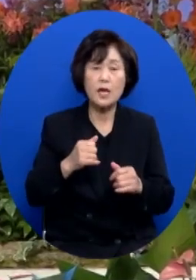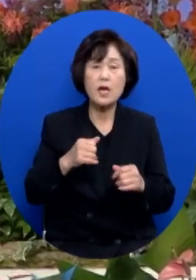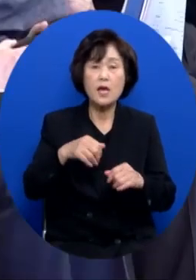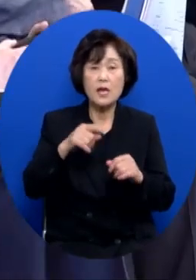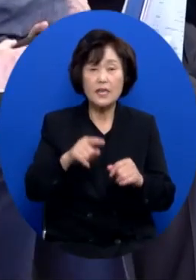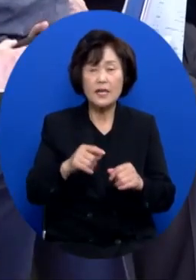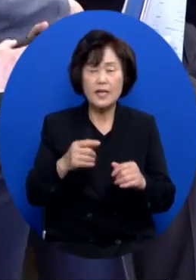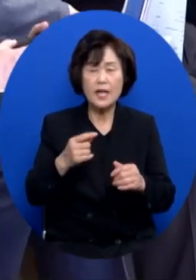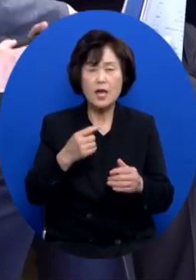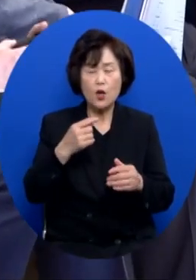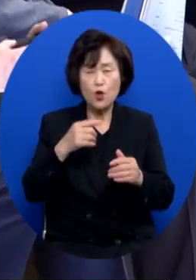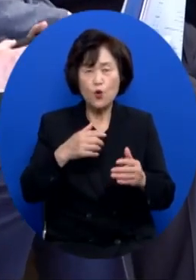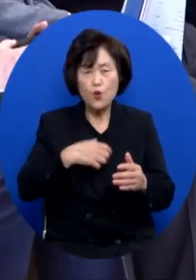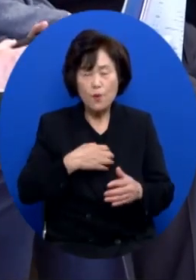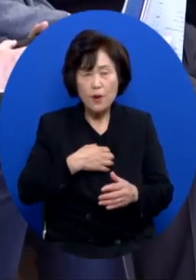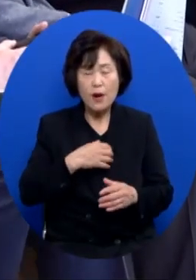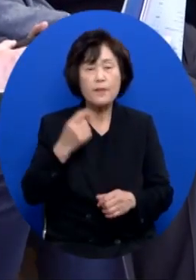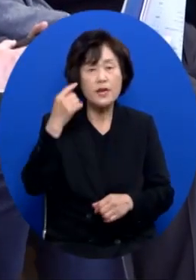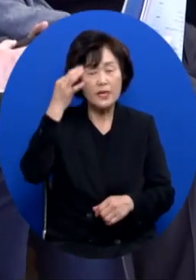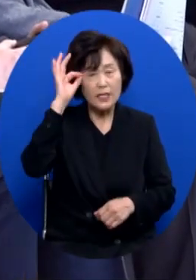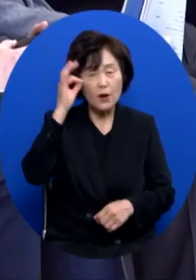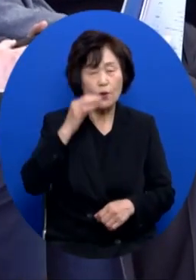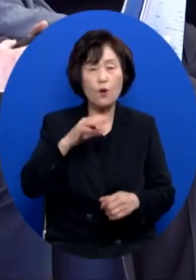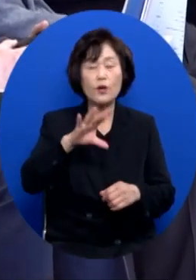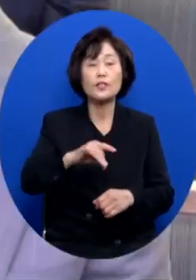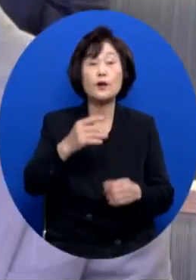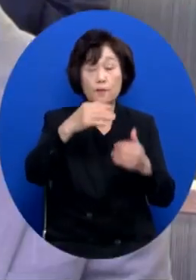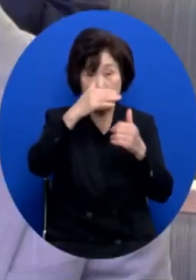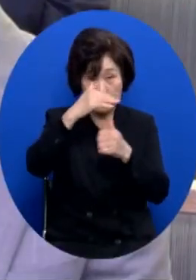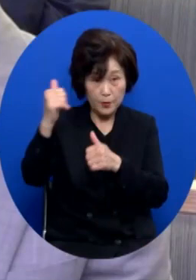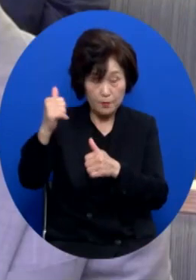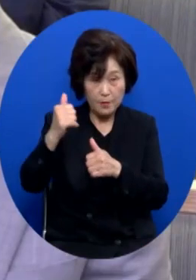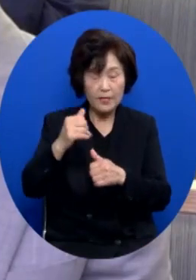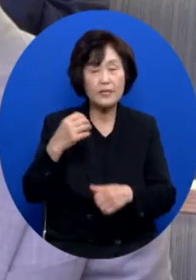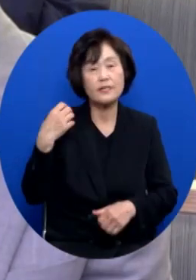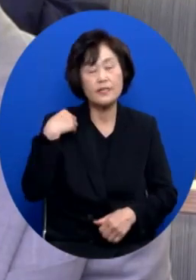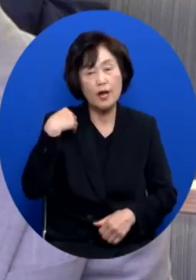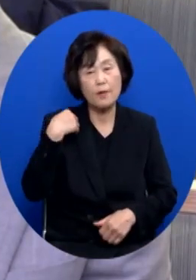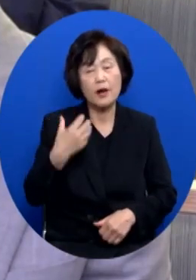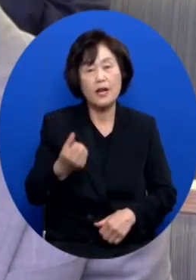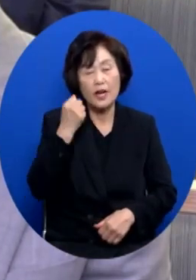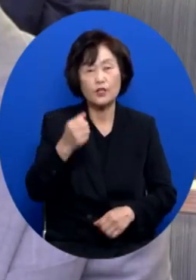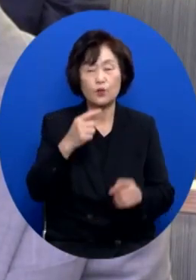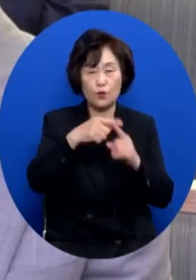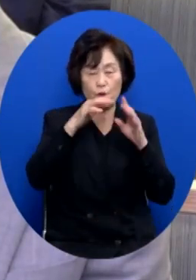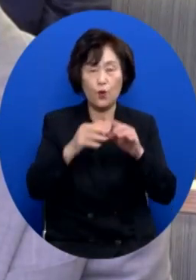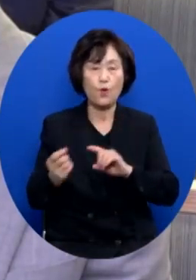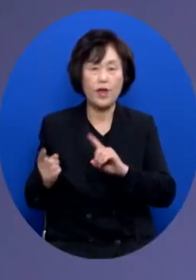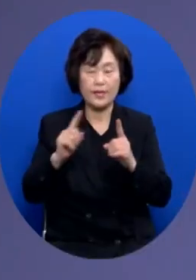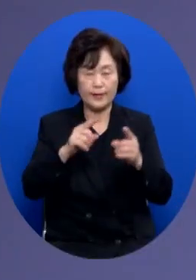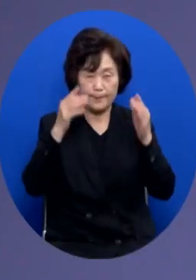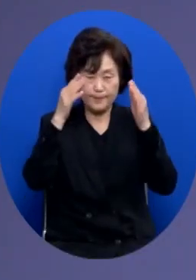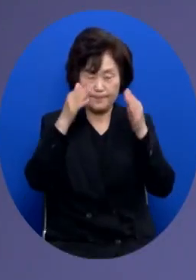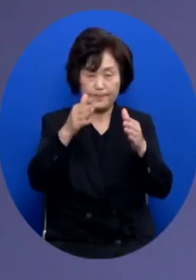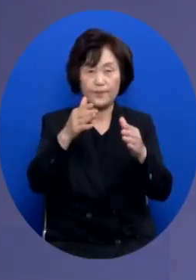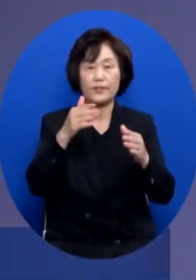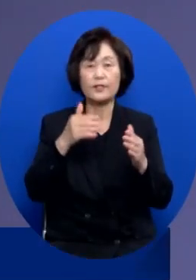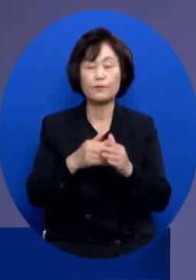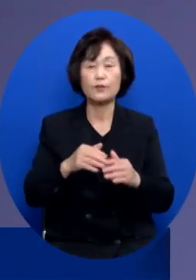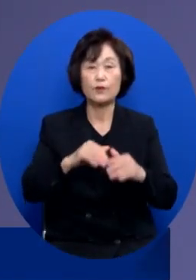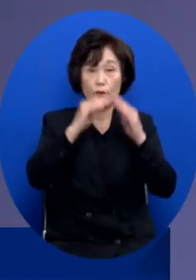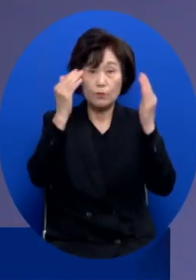하나님께 부름받았던 소명감과 사명을 회복해 교회를 일으키자는 데 초점을 맞췄습니다. 우리